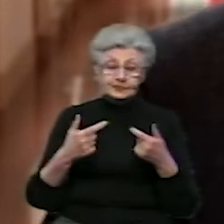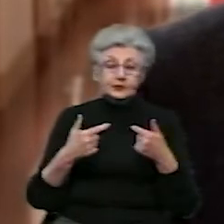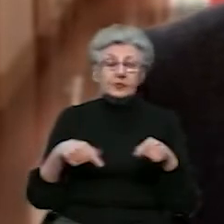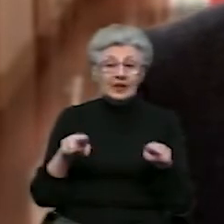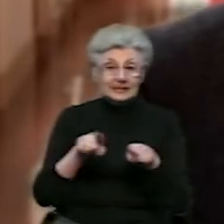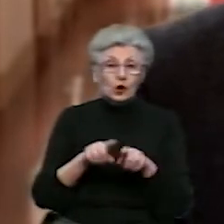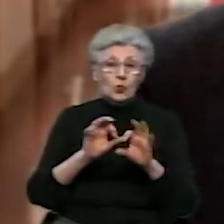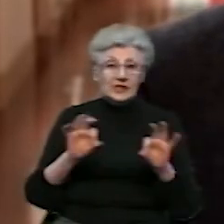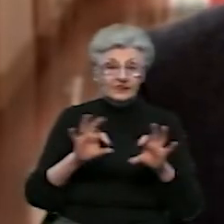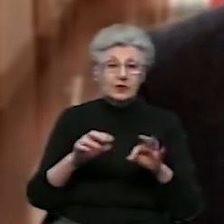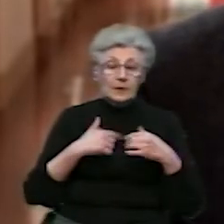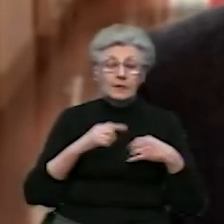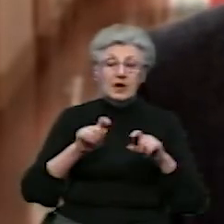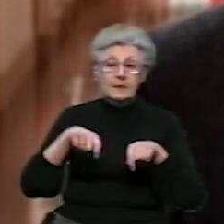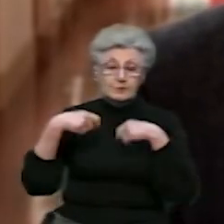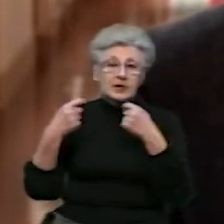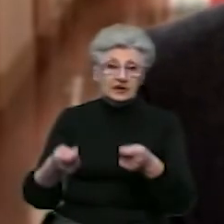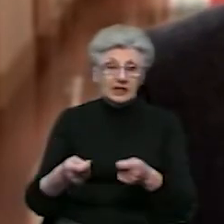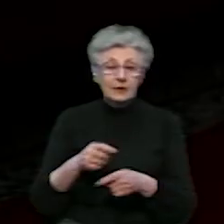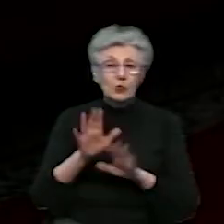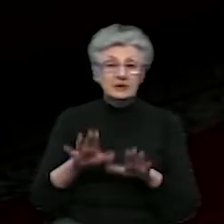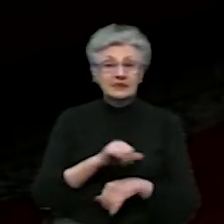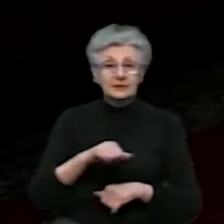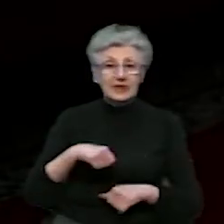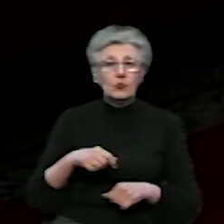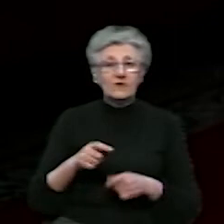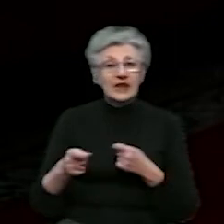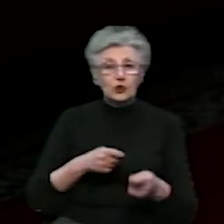інформацію передаємо органам місцевого самоврядування.